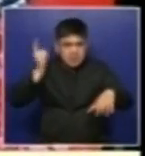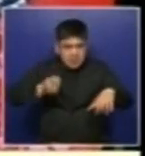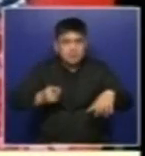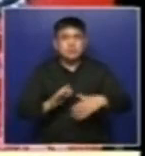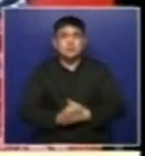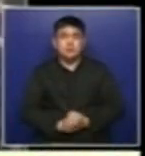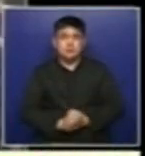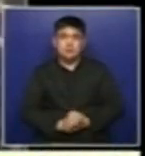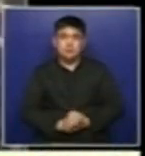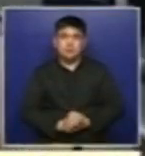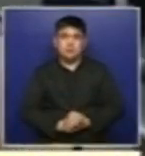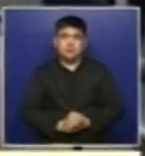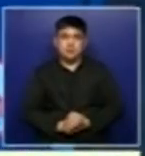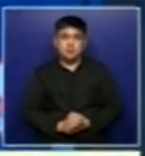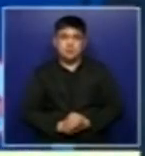ไม่ใช่รูปนี้ครับ